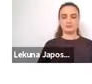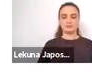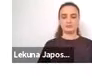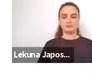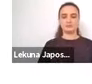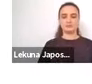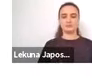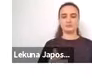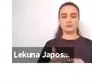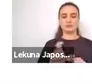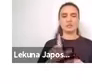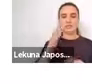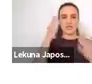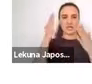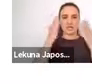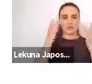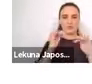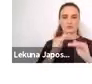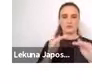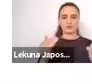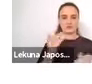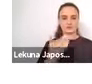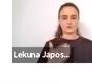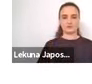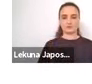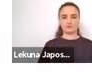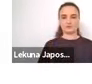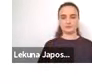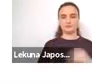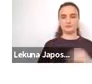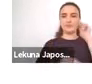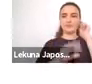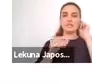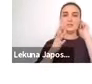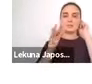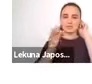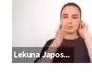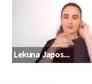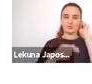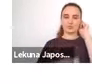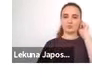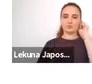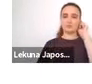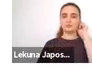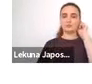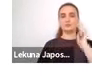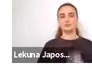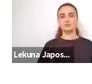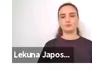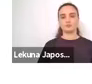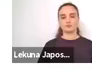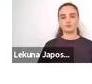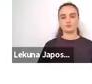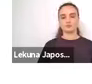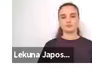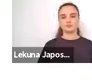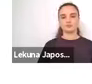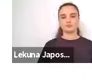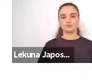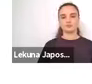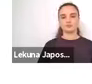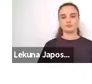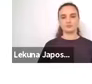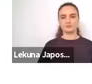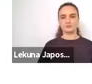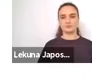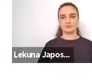რომელიც ძალიან სახალისოა ბავშვისთვის. კი ბატონო. ყველაზე მეტად მოსწონს. ჩვენს პლატფორმაზე, ვინც ადევნებს ახლა თვალს, ძალიან მოკლედ